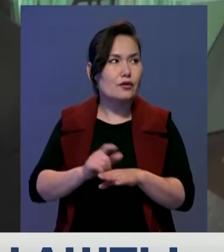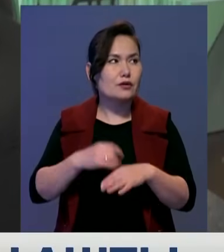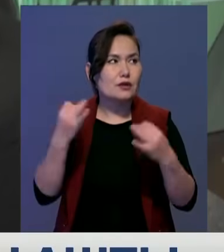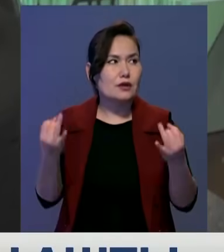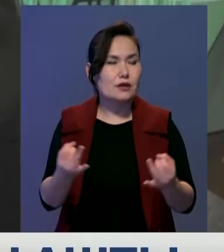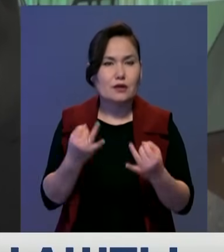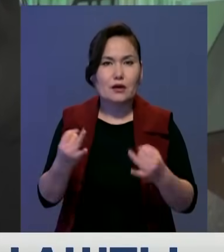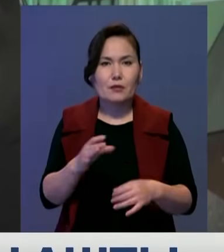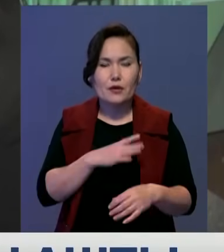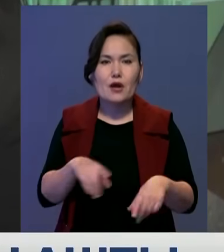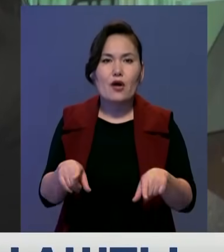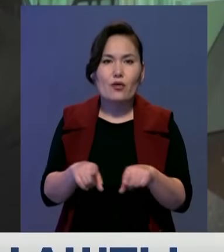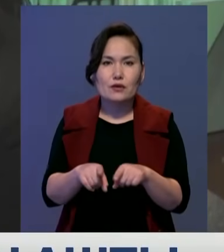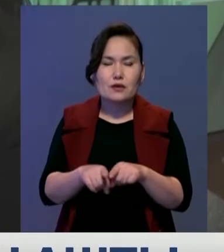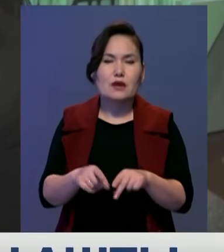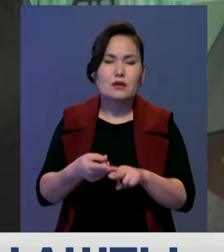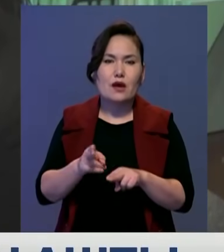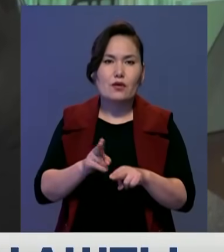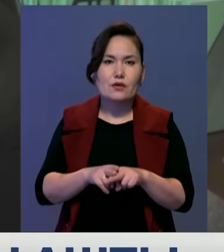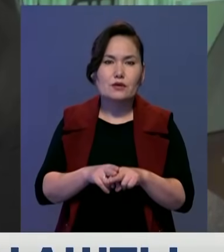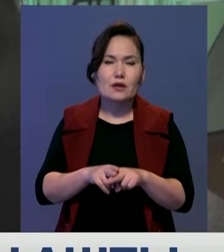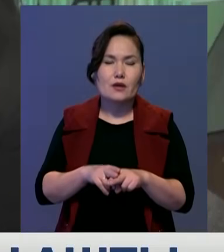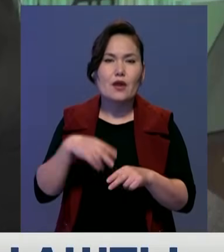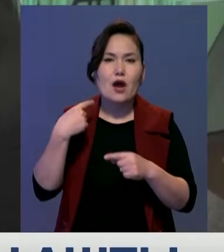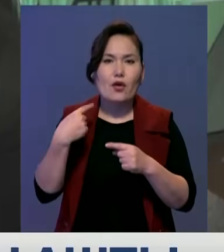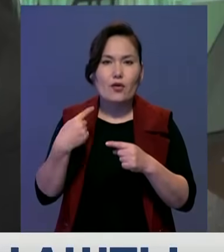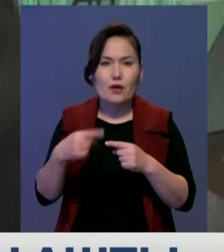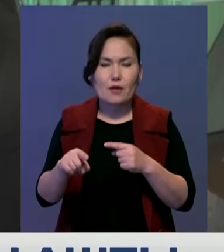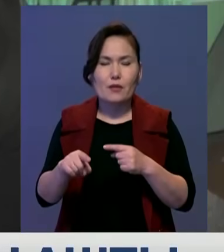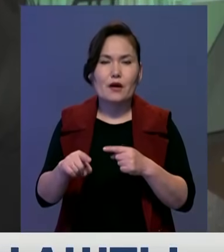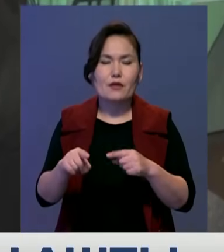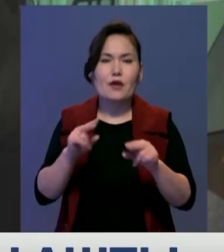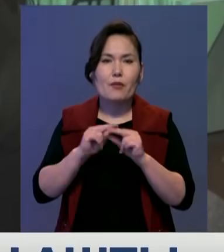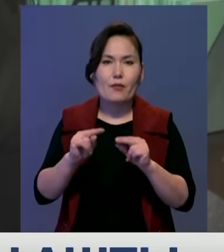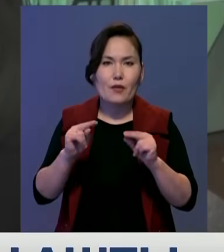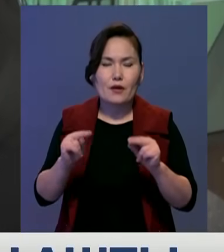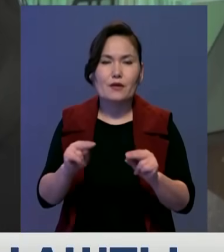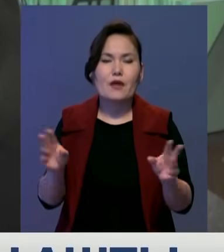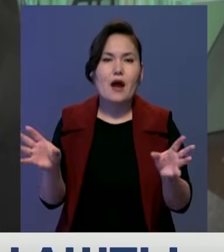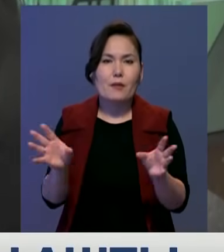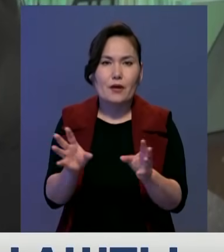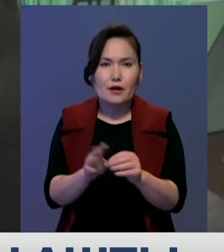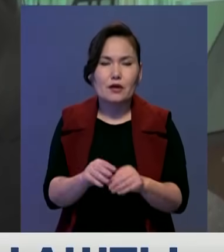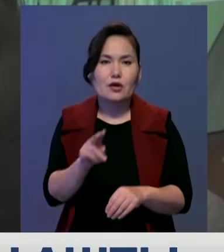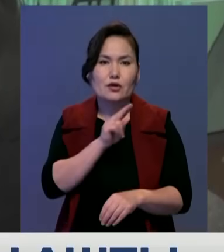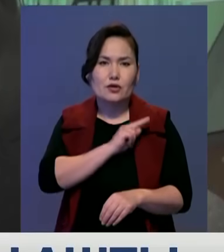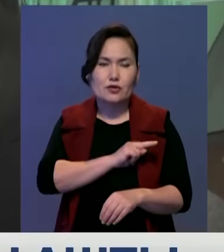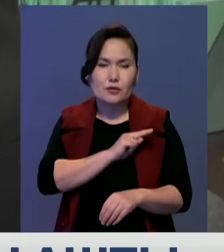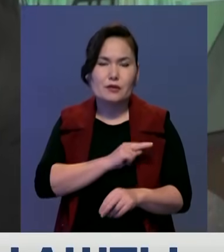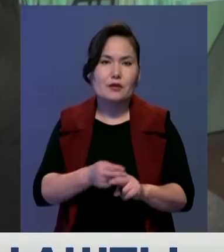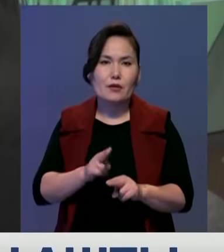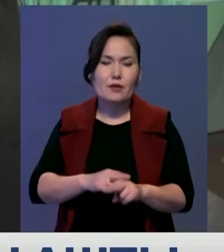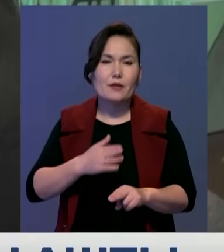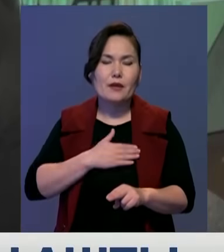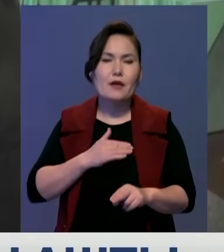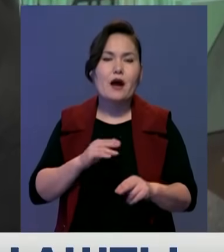қалғандығын білдім. Осылайша өзге мұғалімдердің, өзге әріптестерімнің сабақтарынан көрі менің